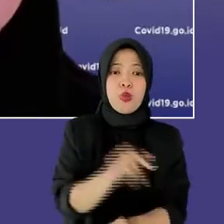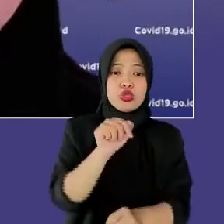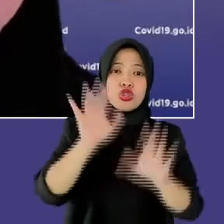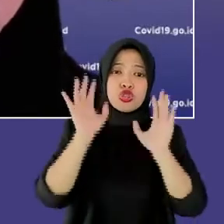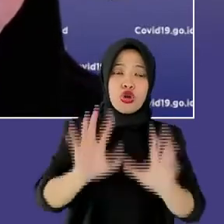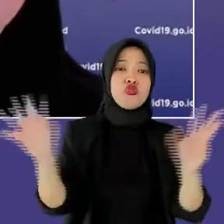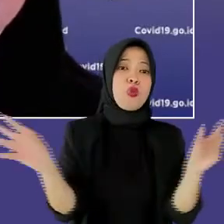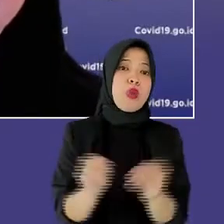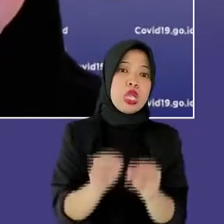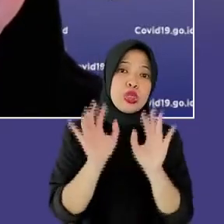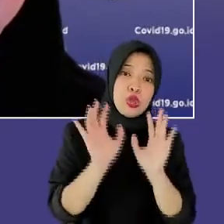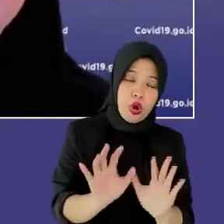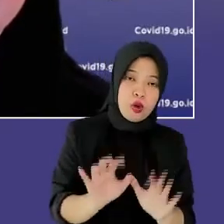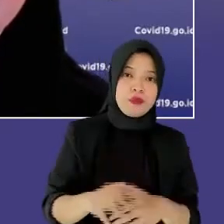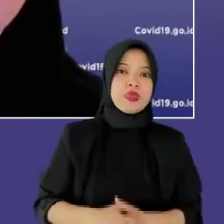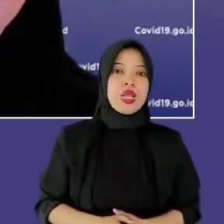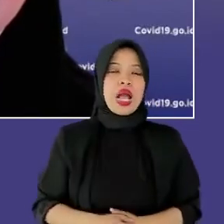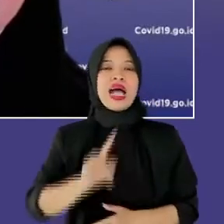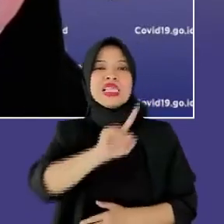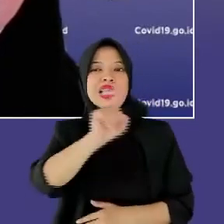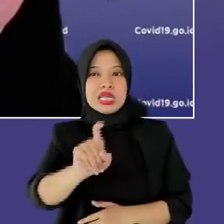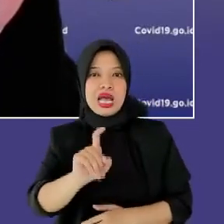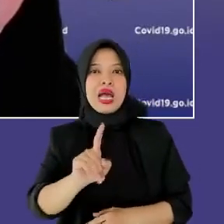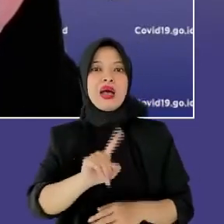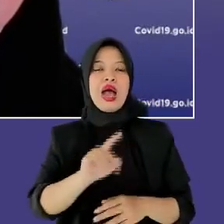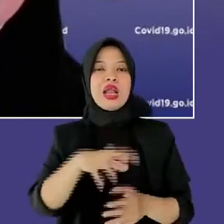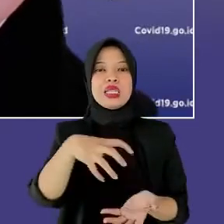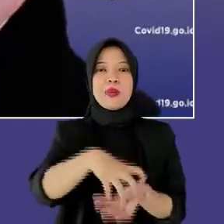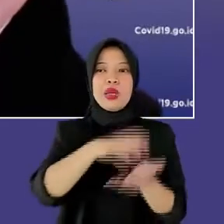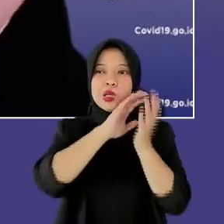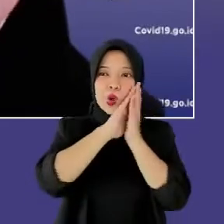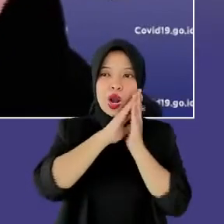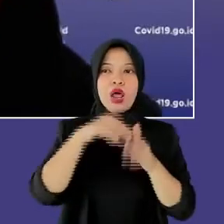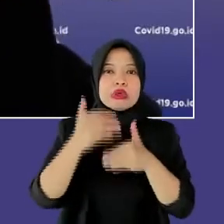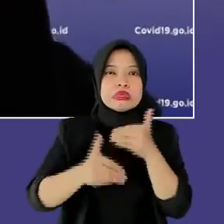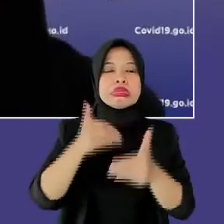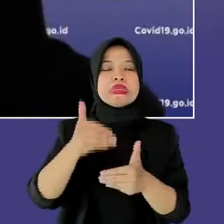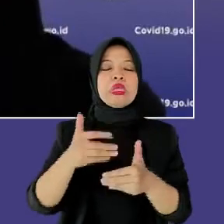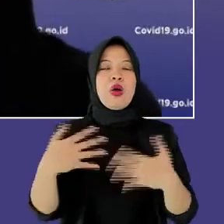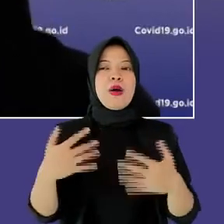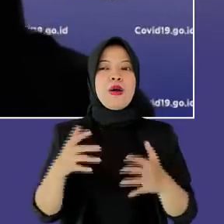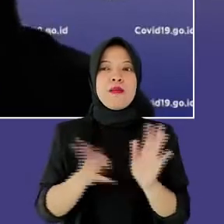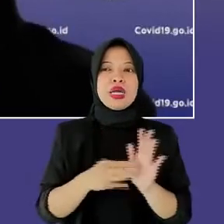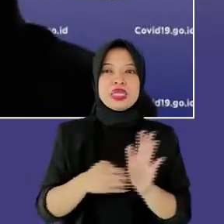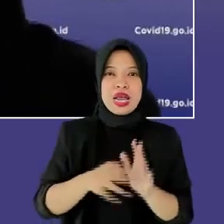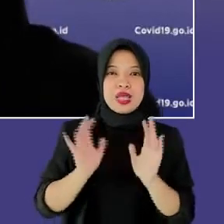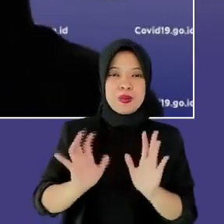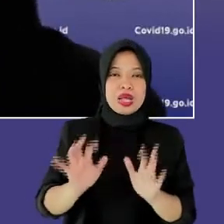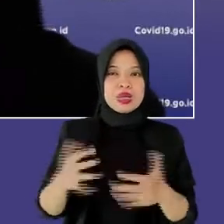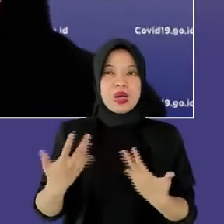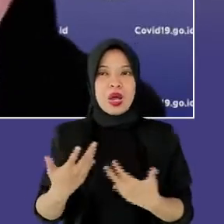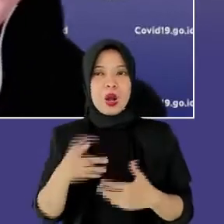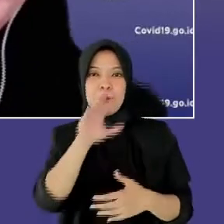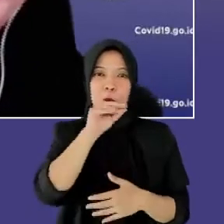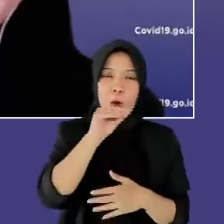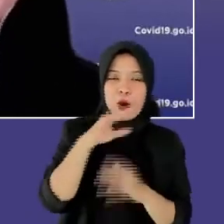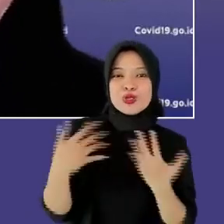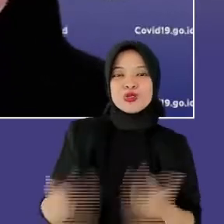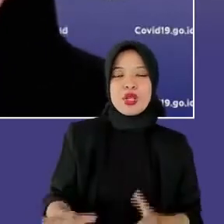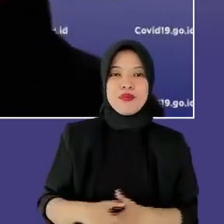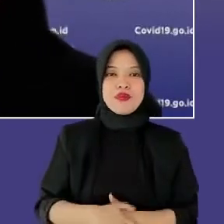ya. Terus memang masih banyak pertanyaan juga berhubungan sama positivity rate. Ini lebih panjang lagi urusannya, pasti Dokter Dewi udah serem banget udah ngomongin